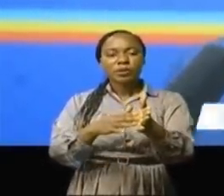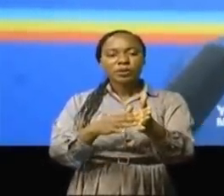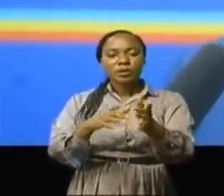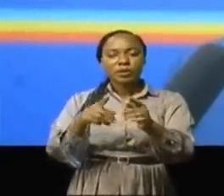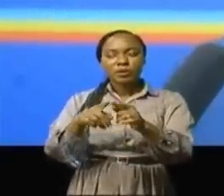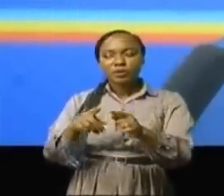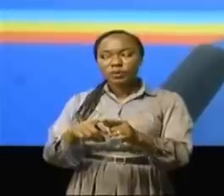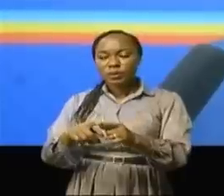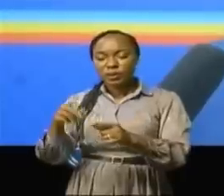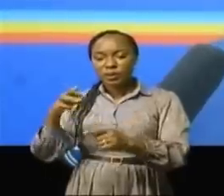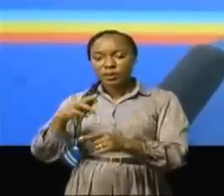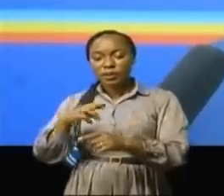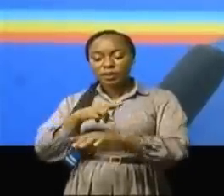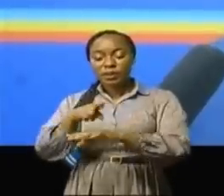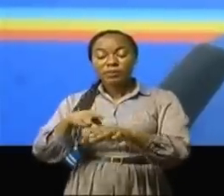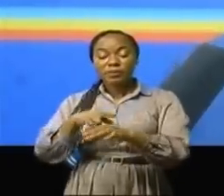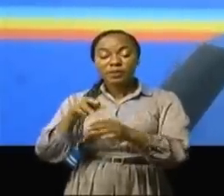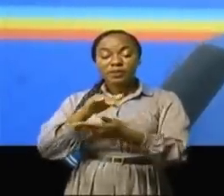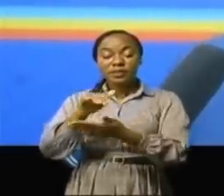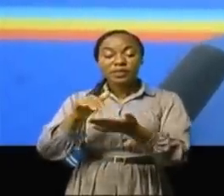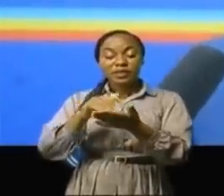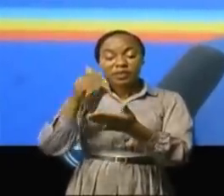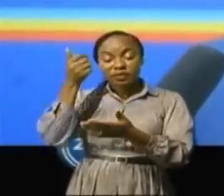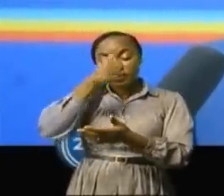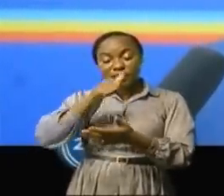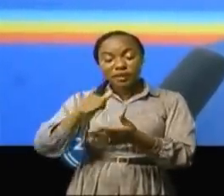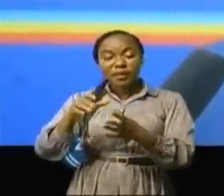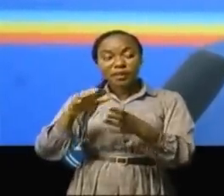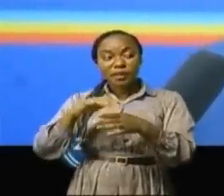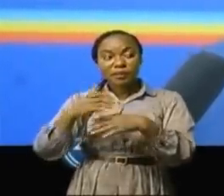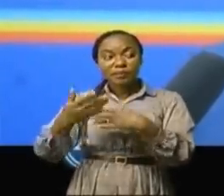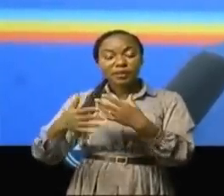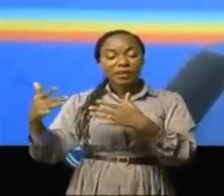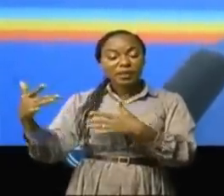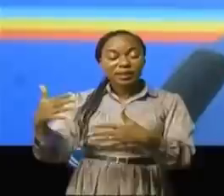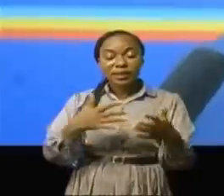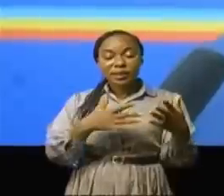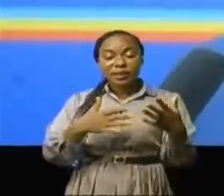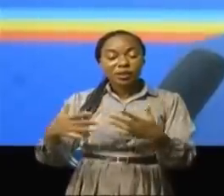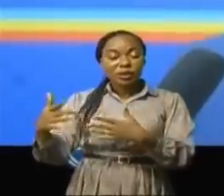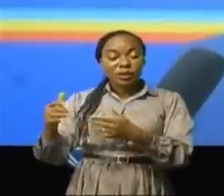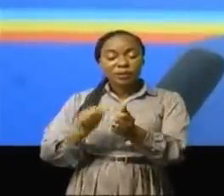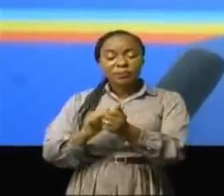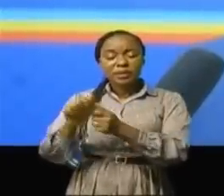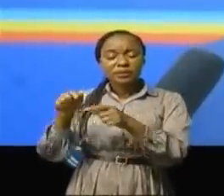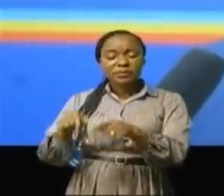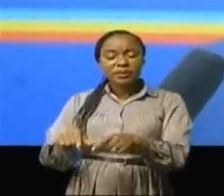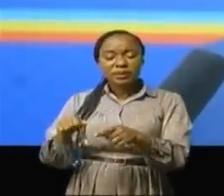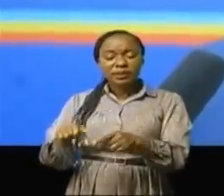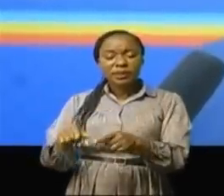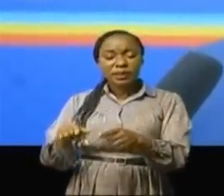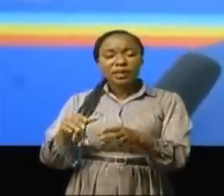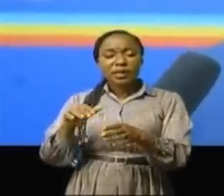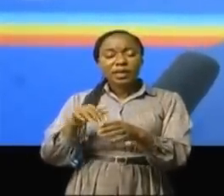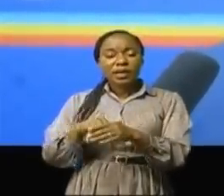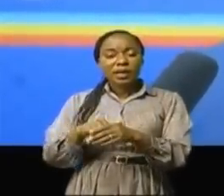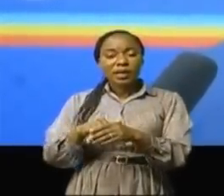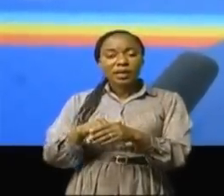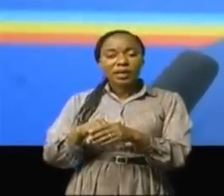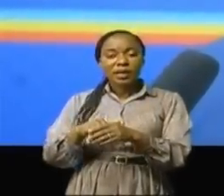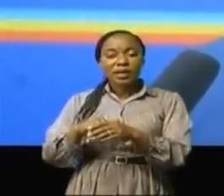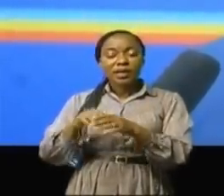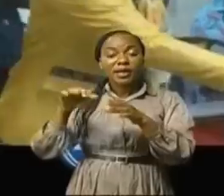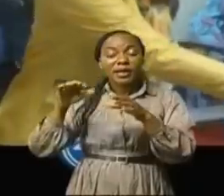l'hydrocarbure en République centrafricaine. Vous savez, avec la guerre qui se passe en ce moment en Ukraine, tous les pays du monde, notamment africains,